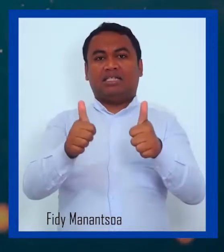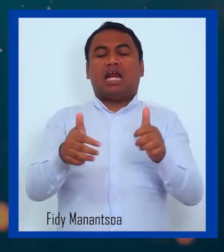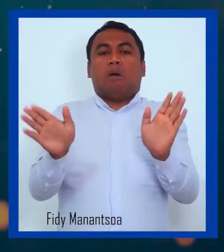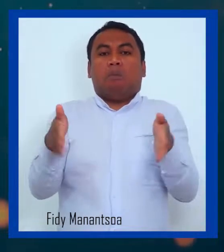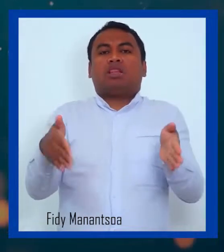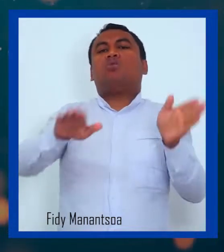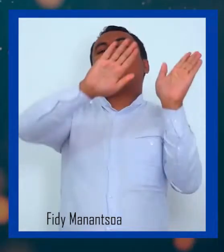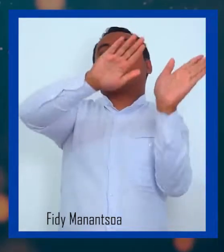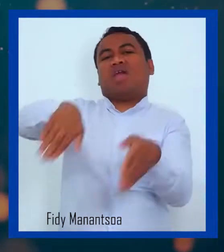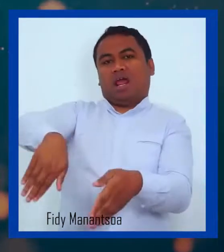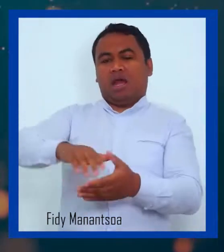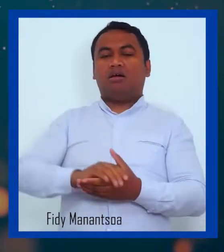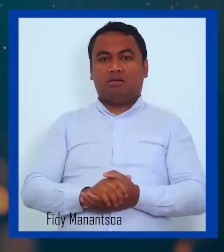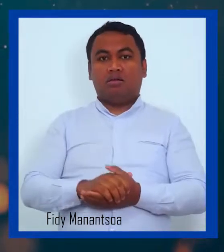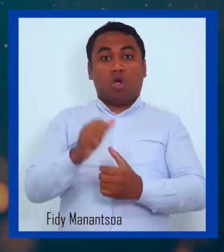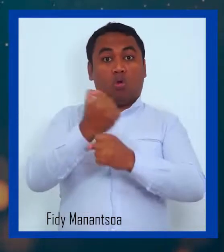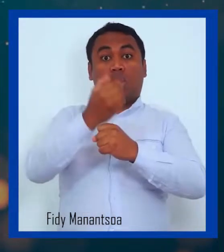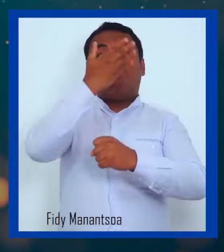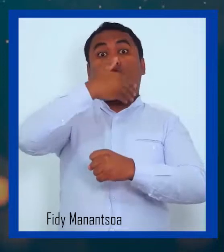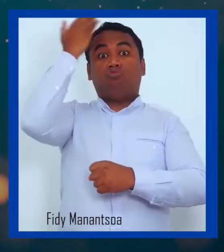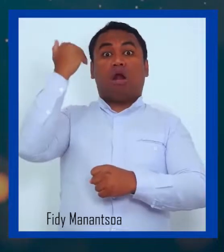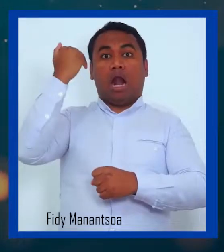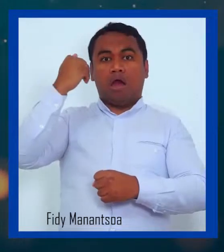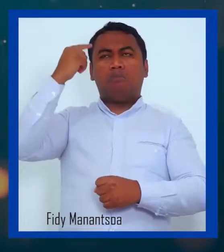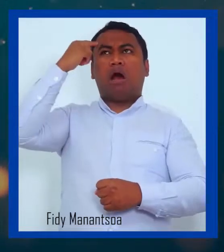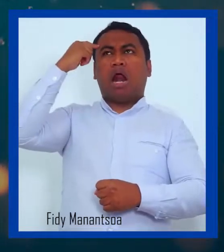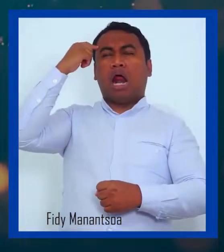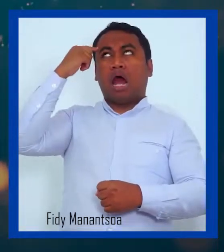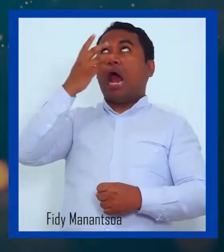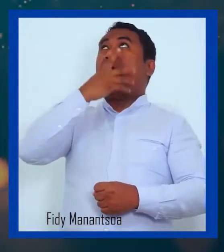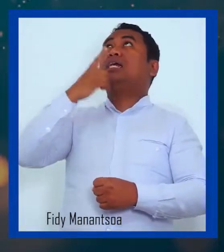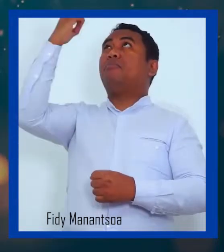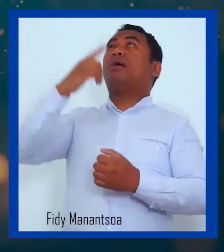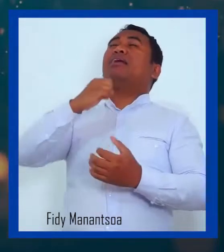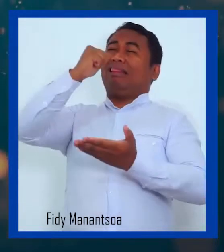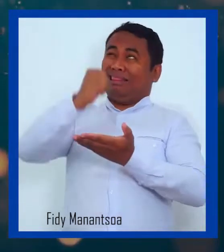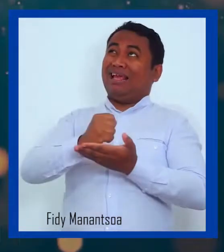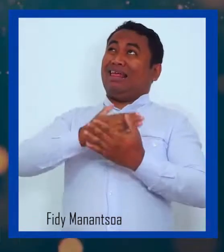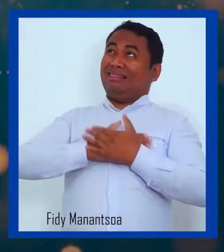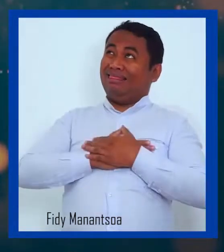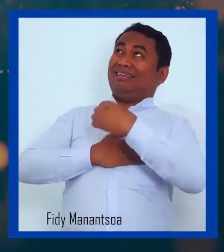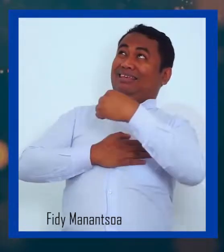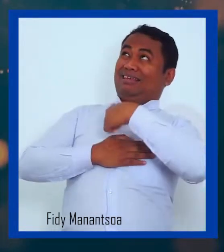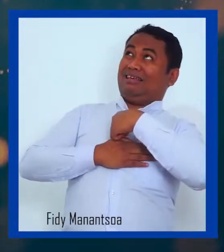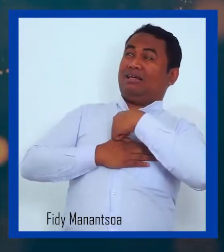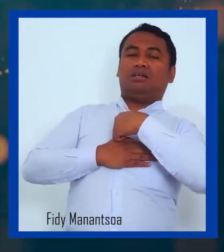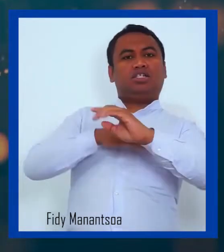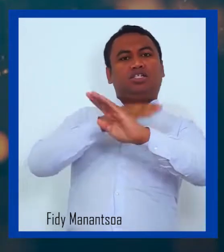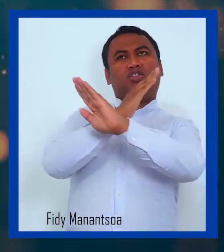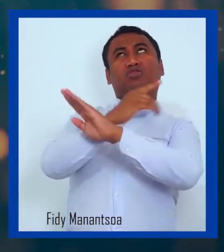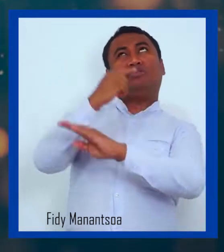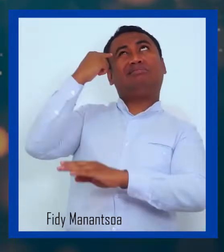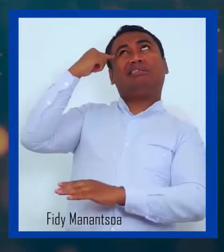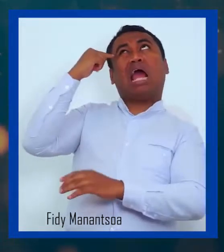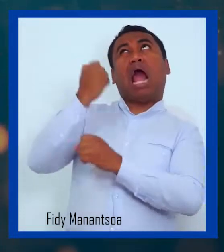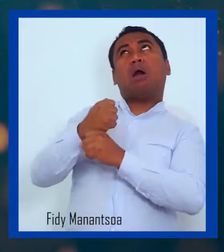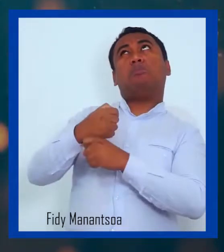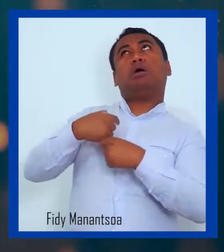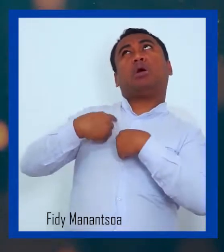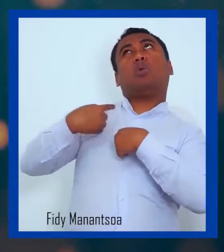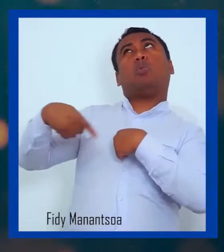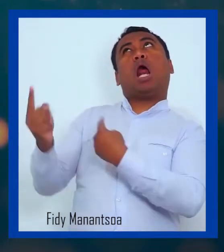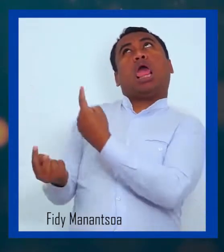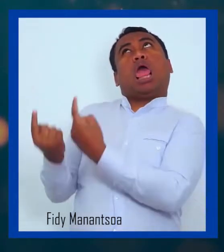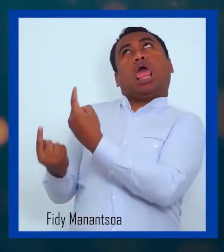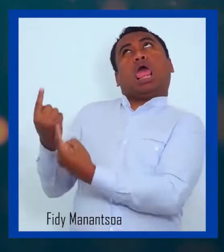izany fa raha misy olona resy lahatra mihitsy izy ny amin'ny hoe tena tia Andriamanitra dia amin'izay fotoana izay tsy eritreritra mihitsy izy na ray segondra raha hoe